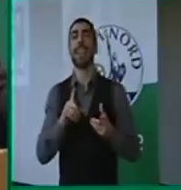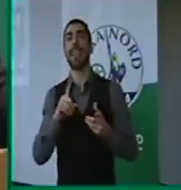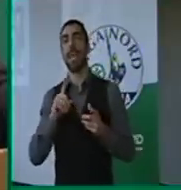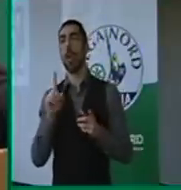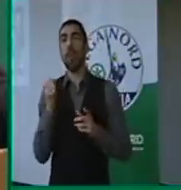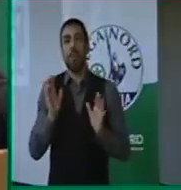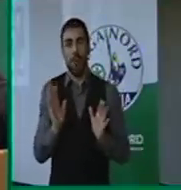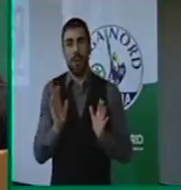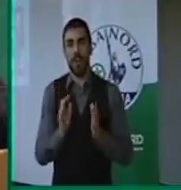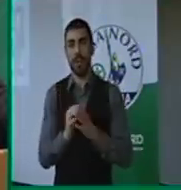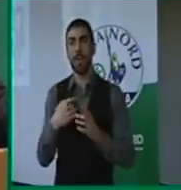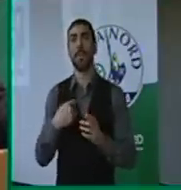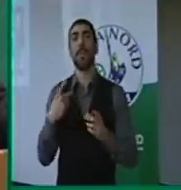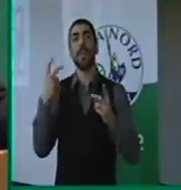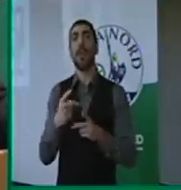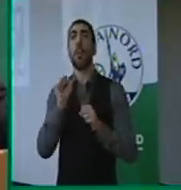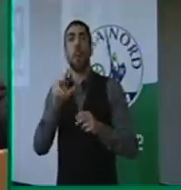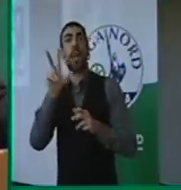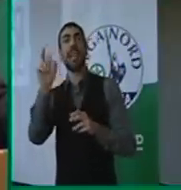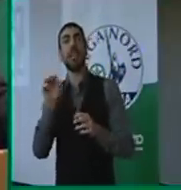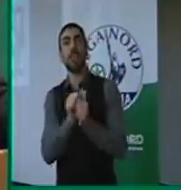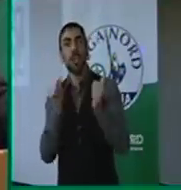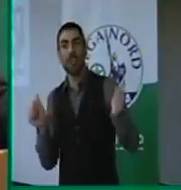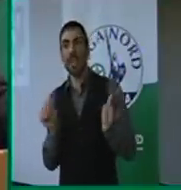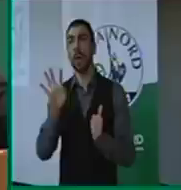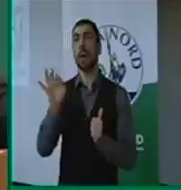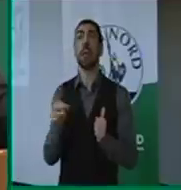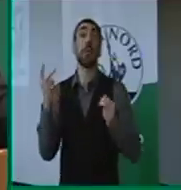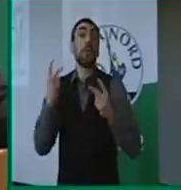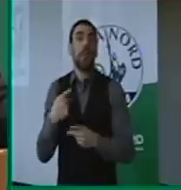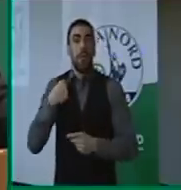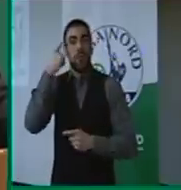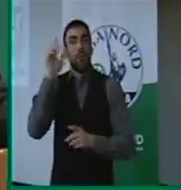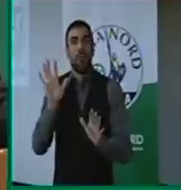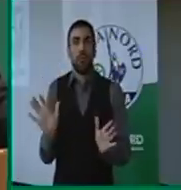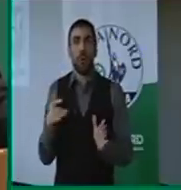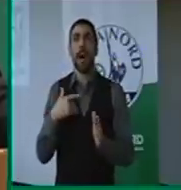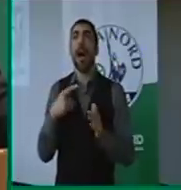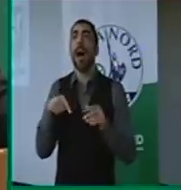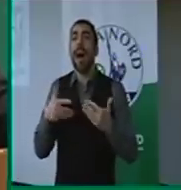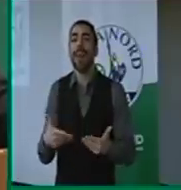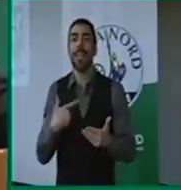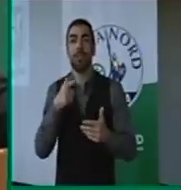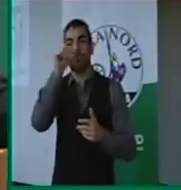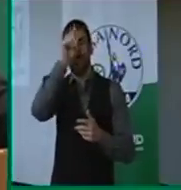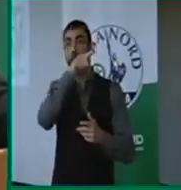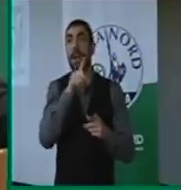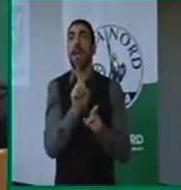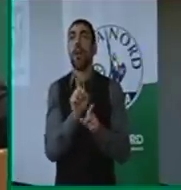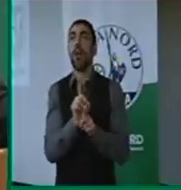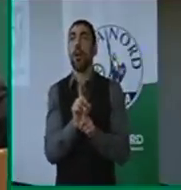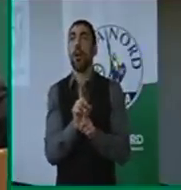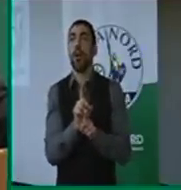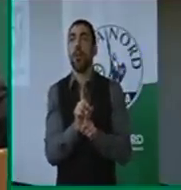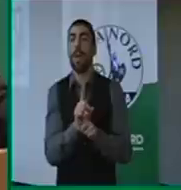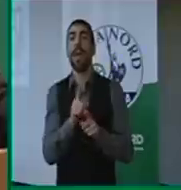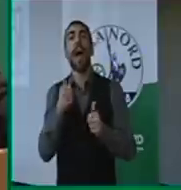uno di noi può avere in mente quale potrà essere 30% 40% Non lo so è quanto in questo momento la Germania ci sta rubando in